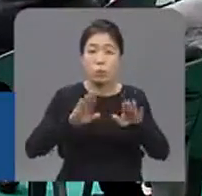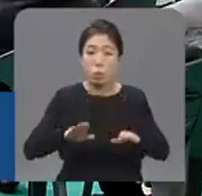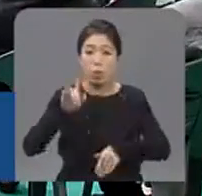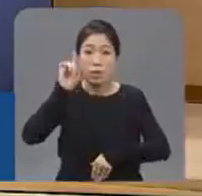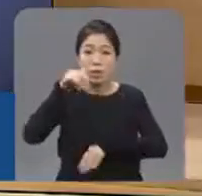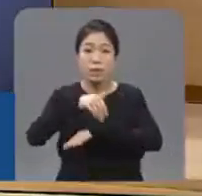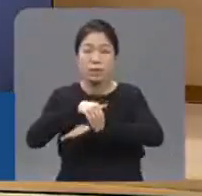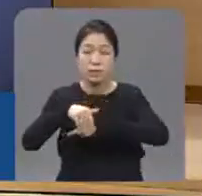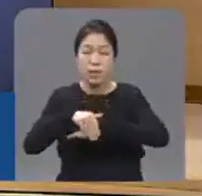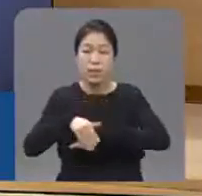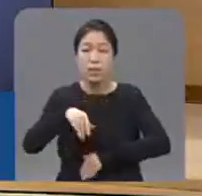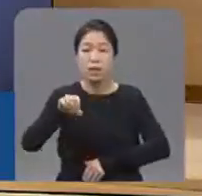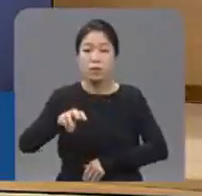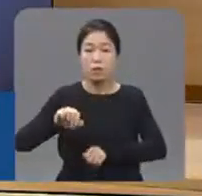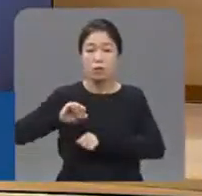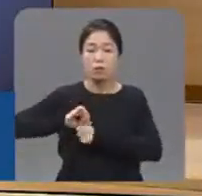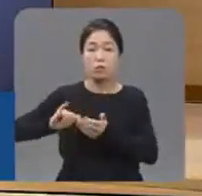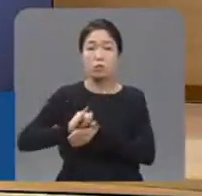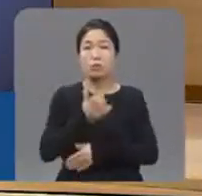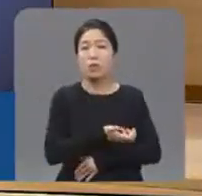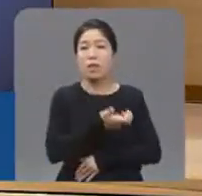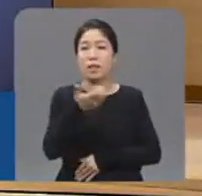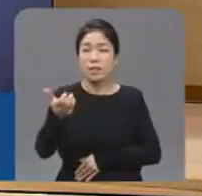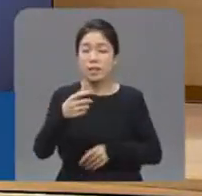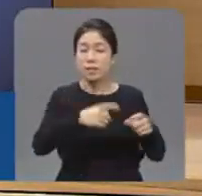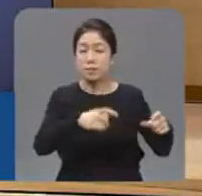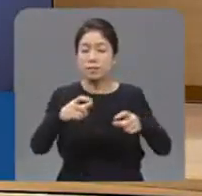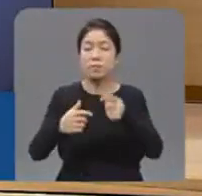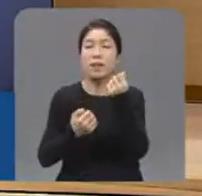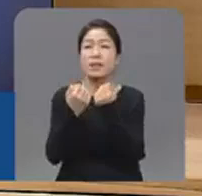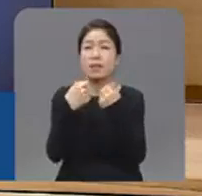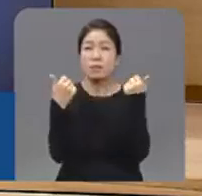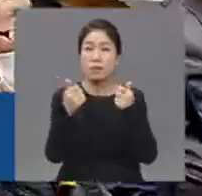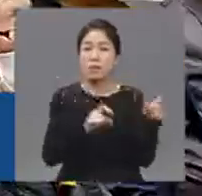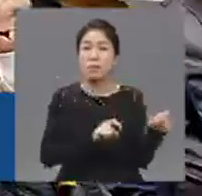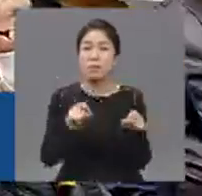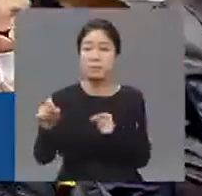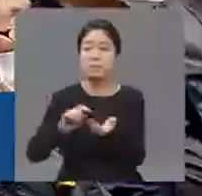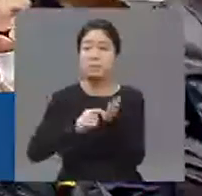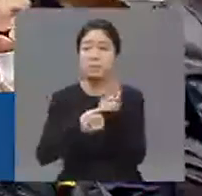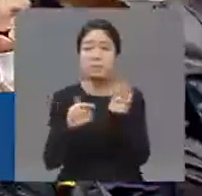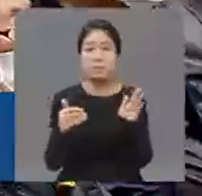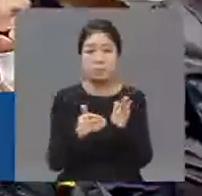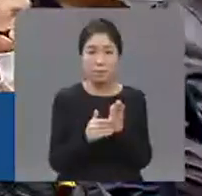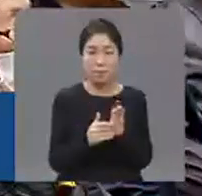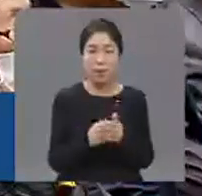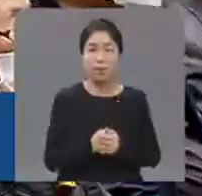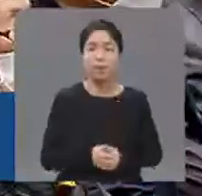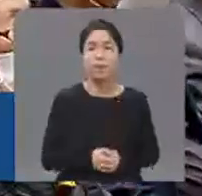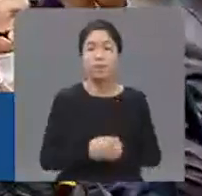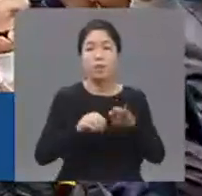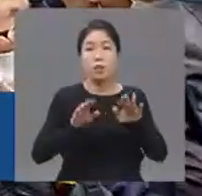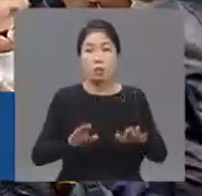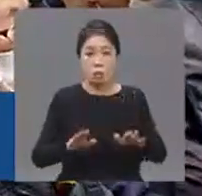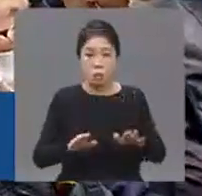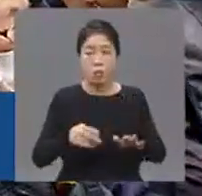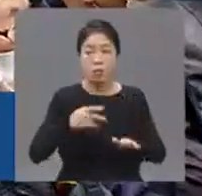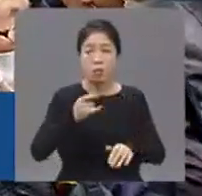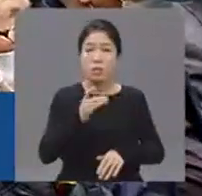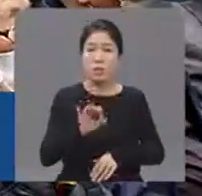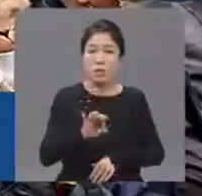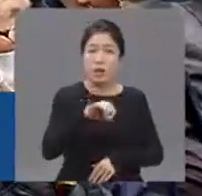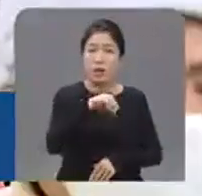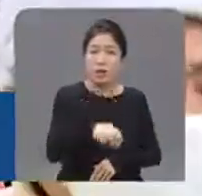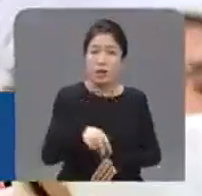내일 예정됐던 광주 군공항 이전 읍면별 설명회를 연기했다고 밝혔습니다. 함평군은 오늘 신광변을